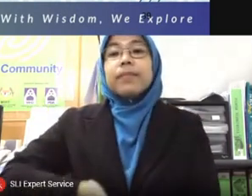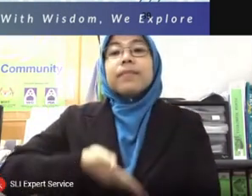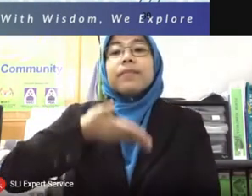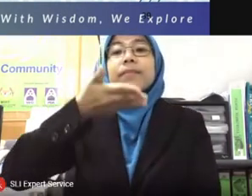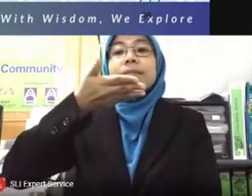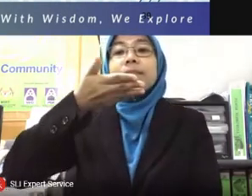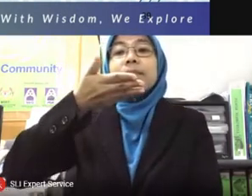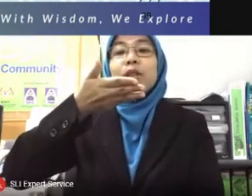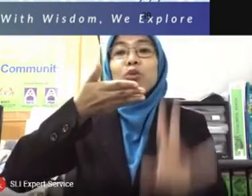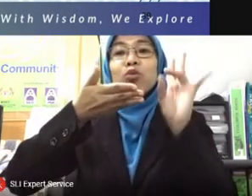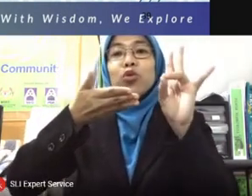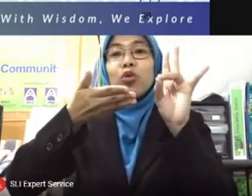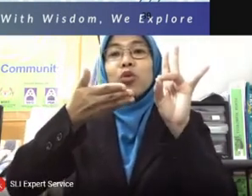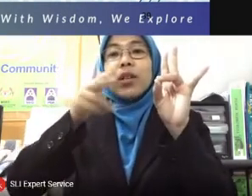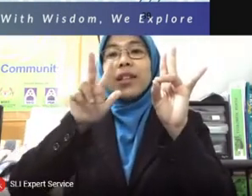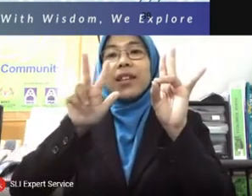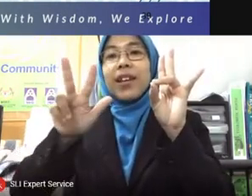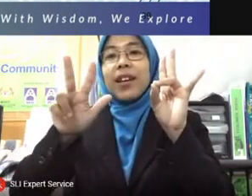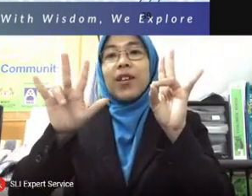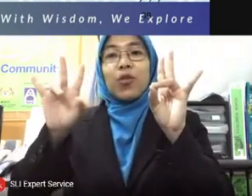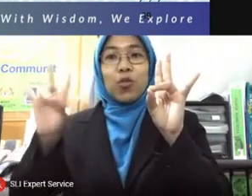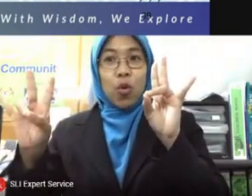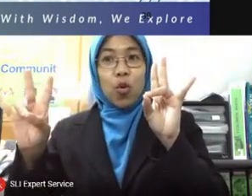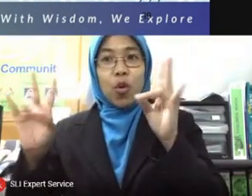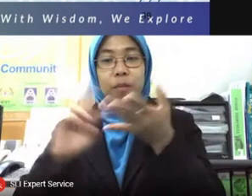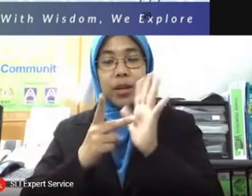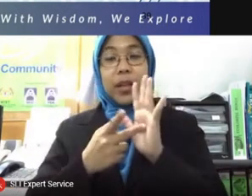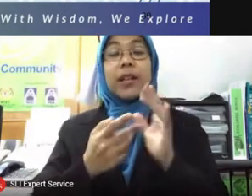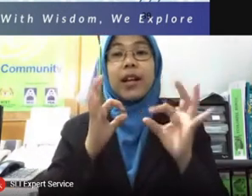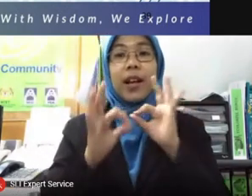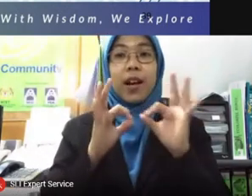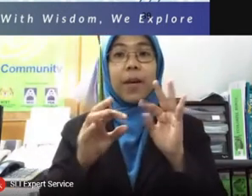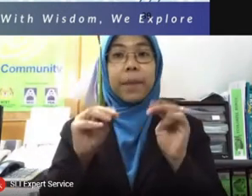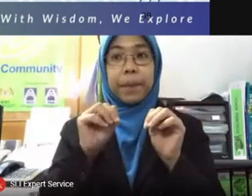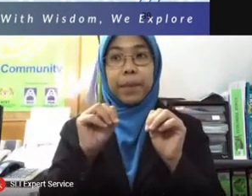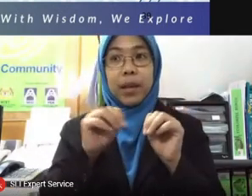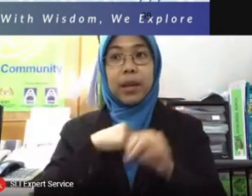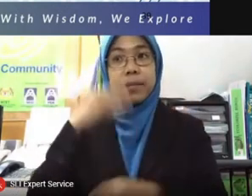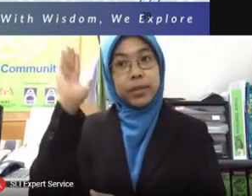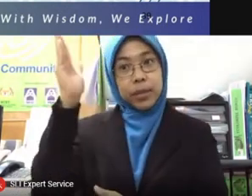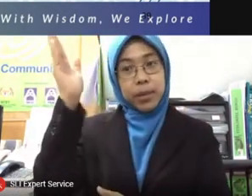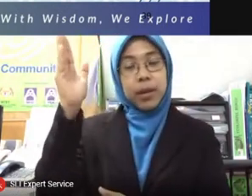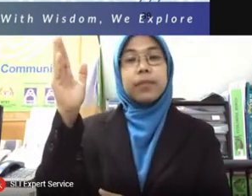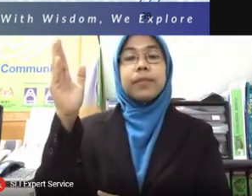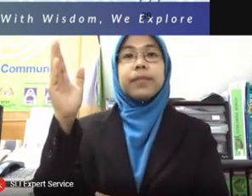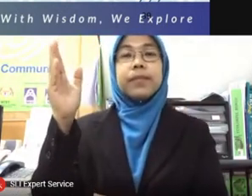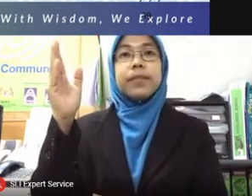nisbah 737. Biasanya kalau dalam saya pun ceramah ataupun